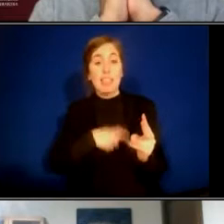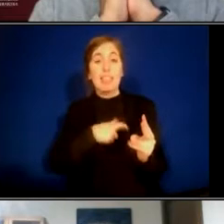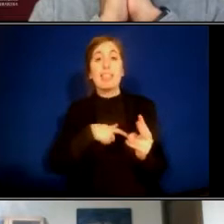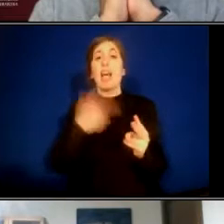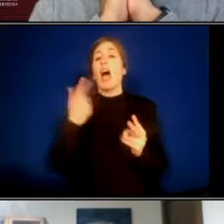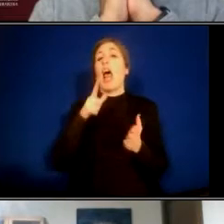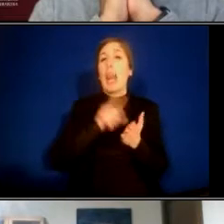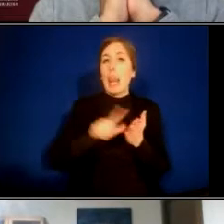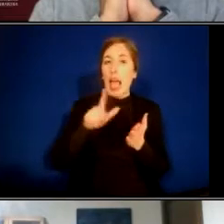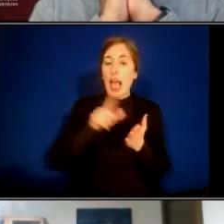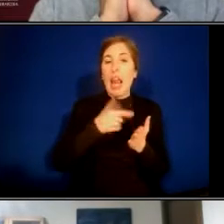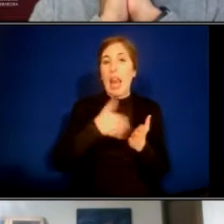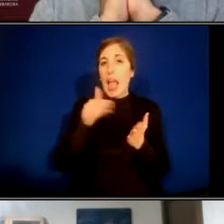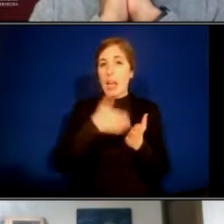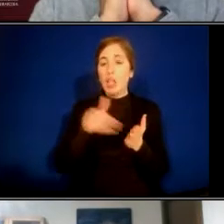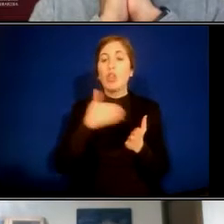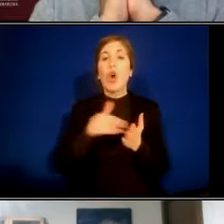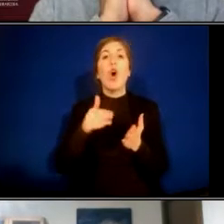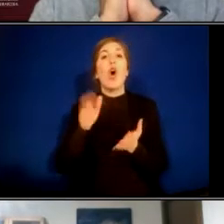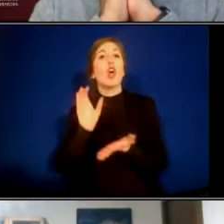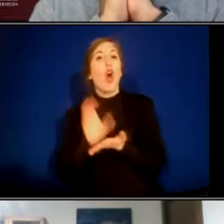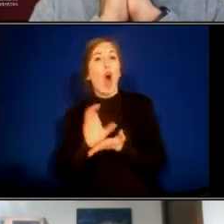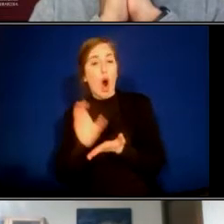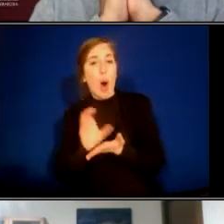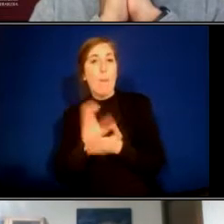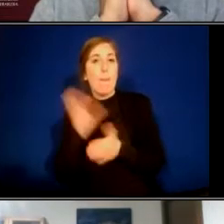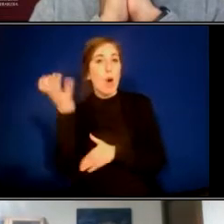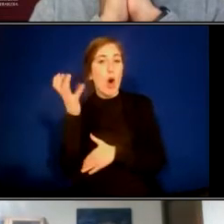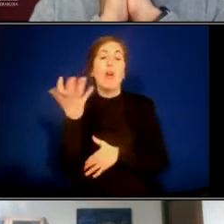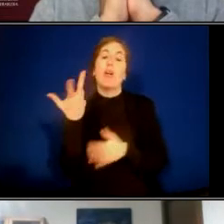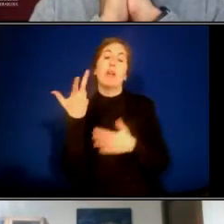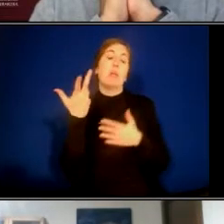parte di Lecco, una parte di Como, quindi un territorio un po' più vasto.